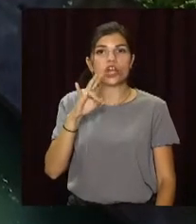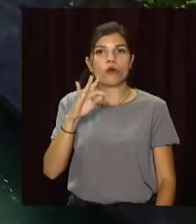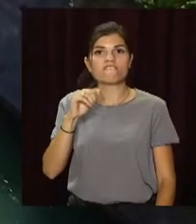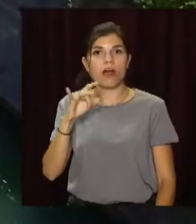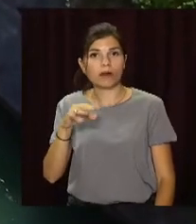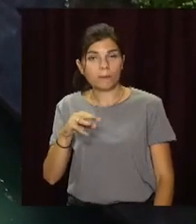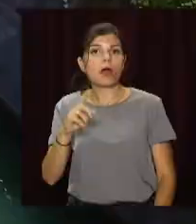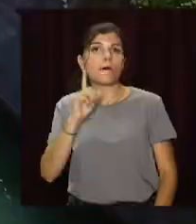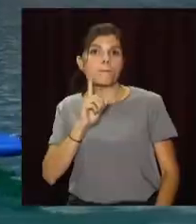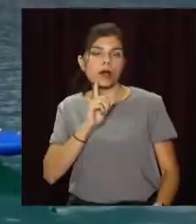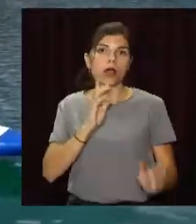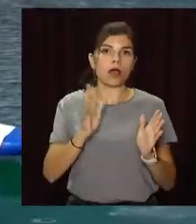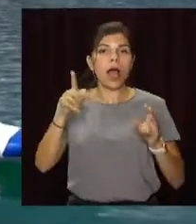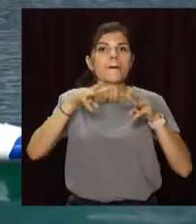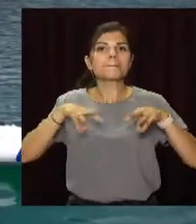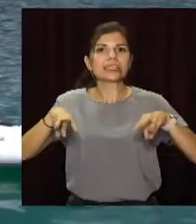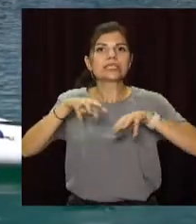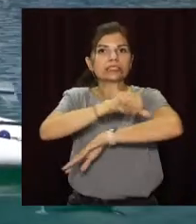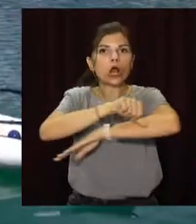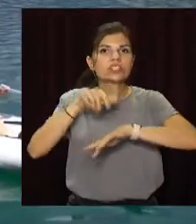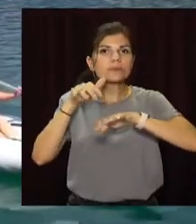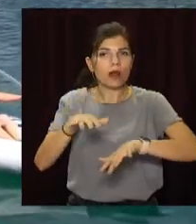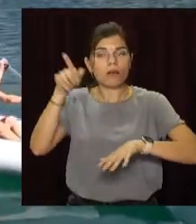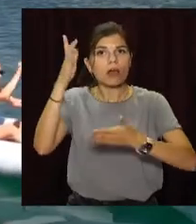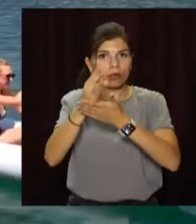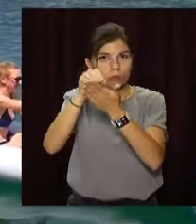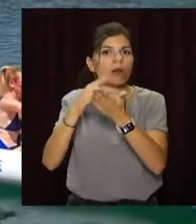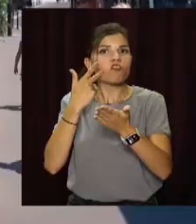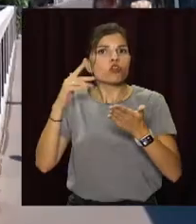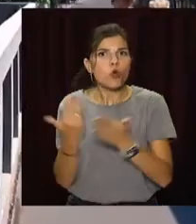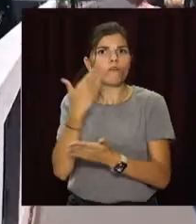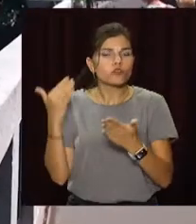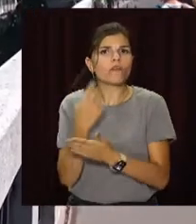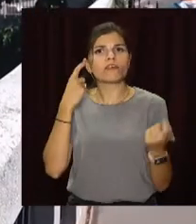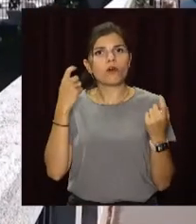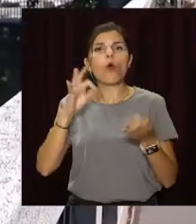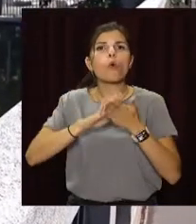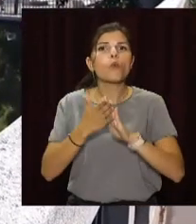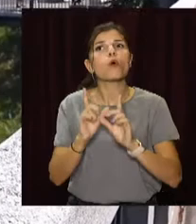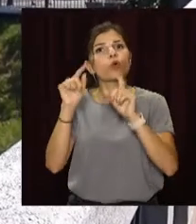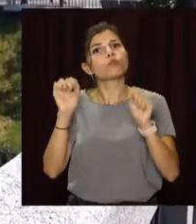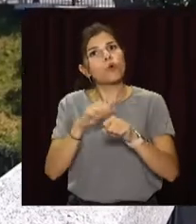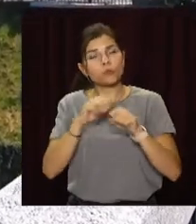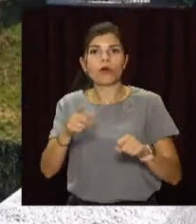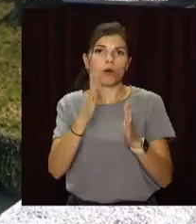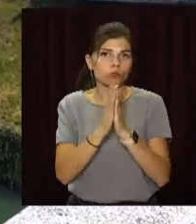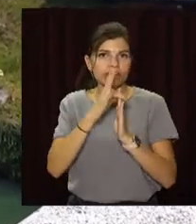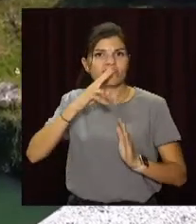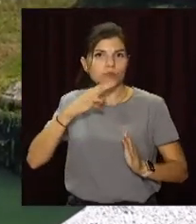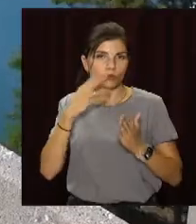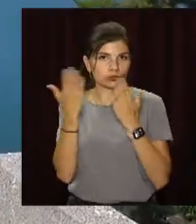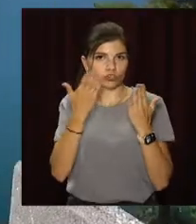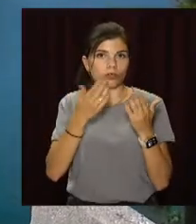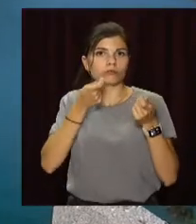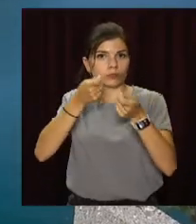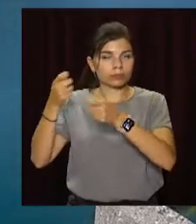Ці дані розміщені на сайті Міністерства закордонних справ, який постійно оновлює інформацію про умови поїздок українців до різних країн